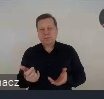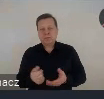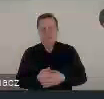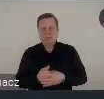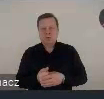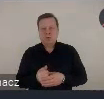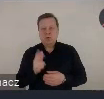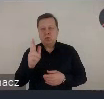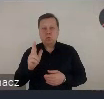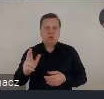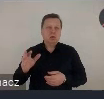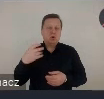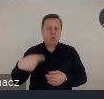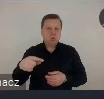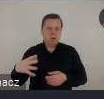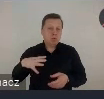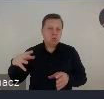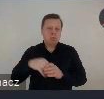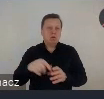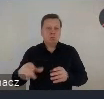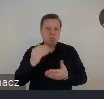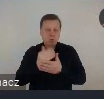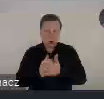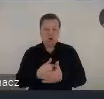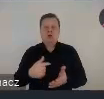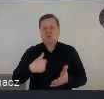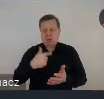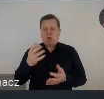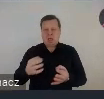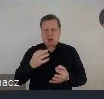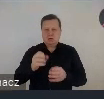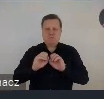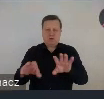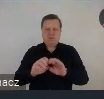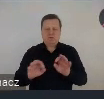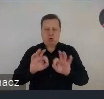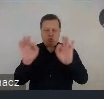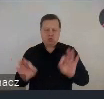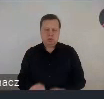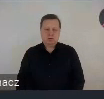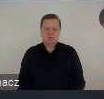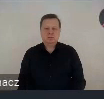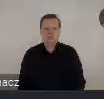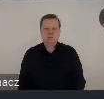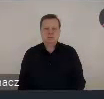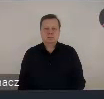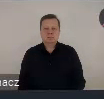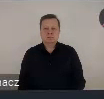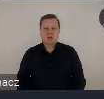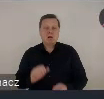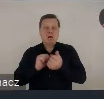nie brali udziału w tym programie, dostarczyć taką ogólną wiedzę. A